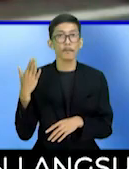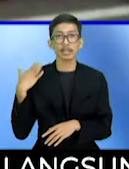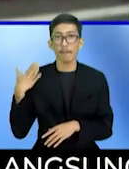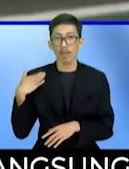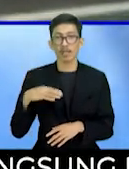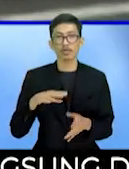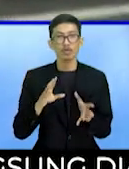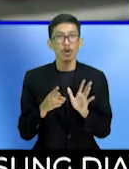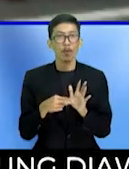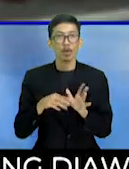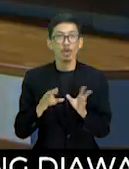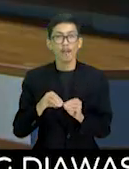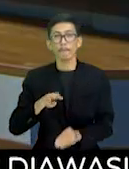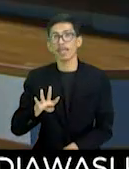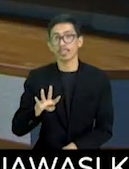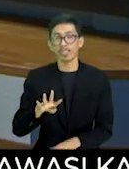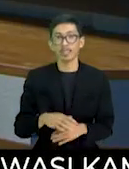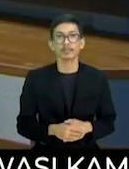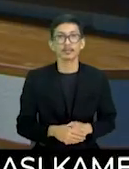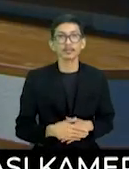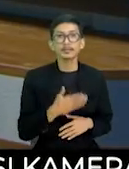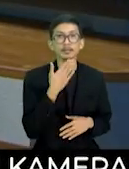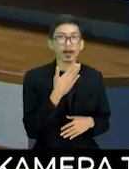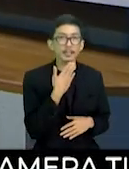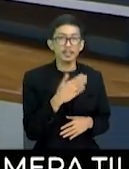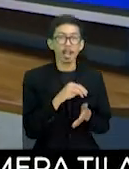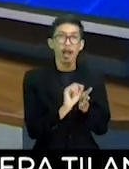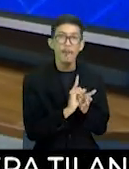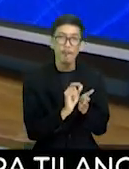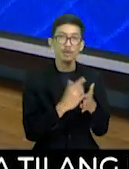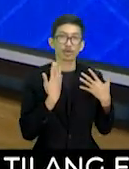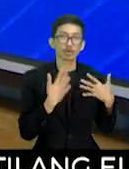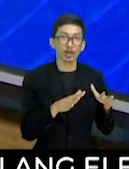dari 4 angka. Lady. Baik, terima kasih Yasmin Atania atas laporannya dari